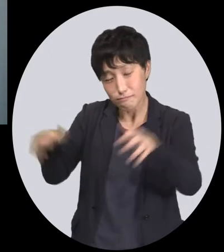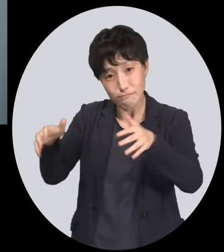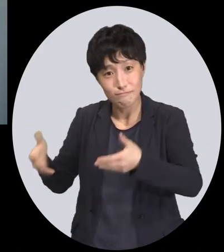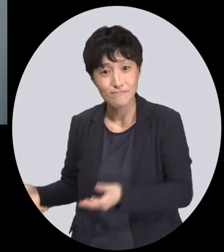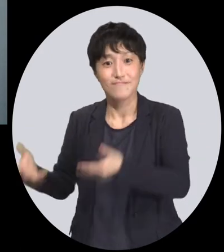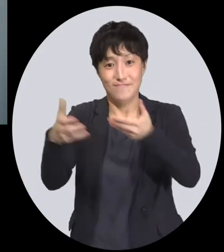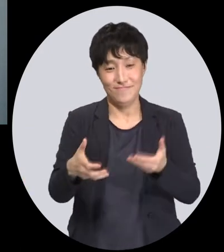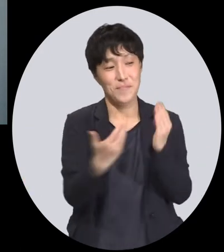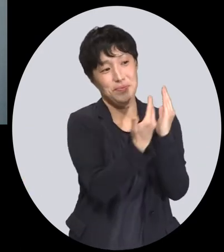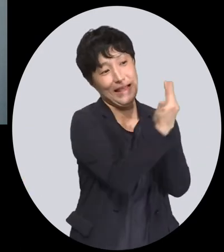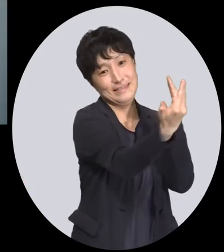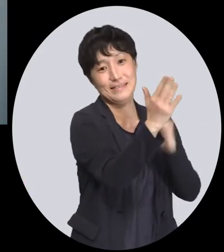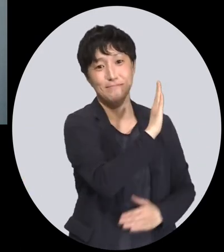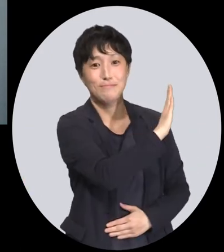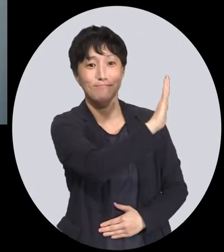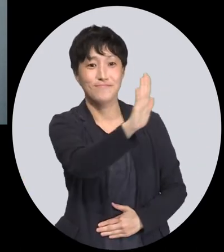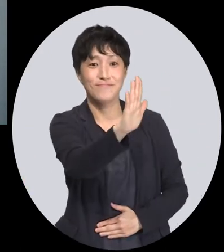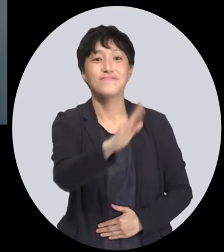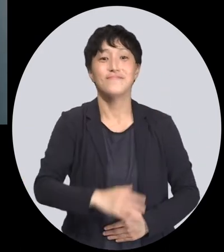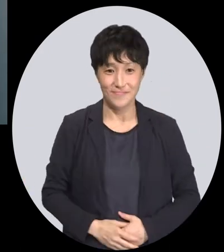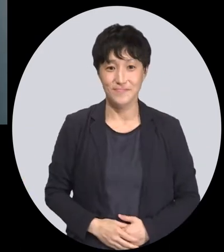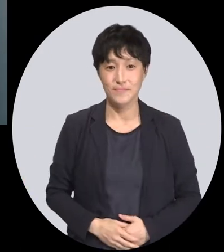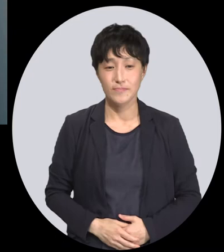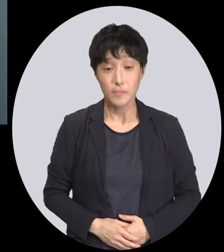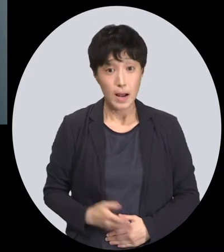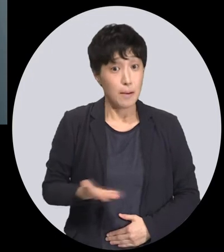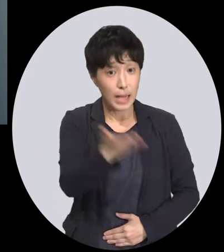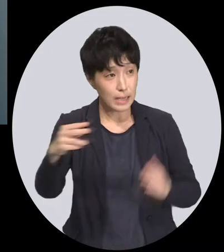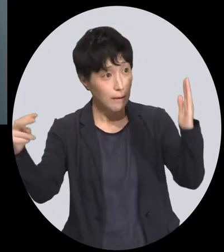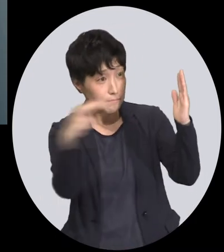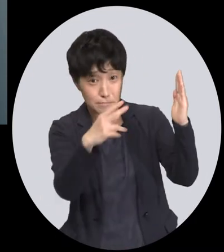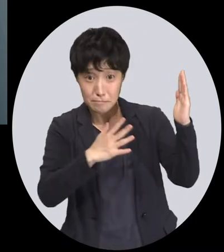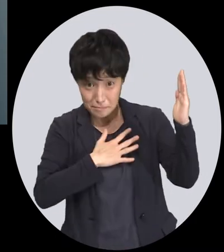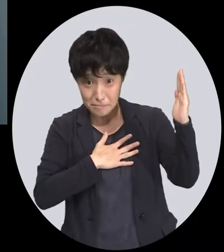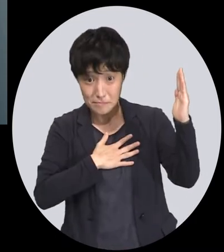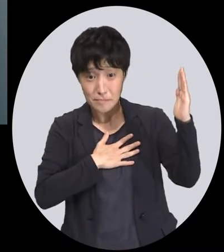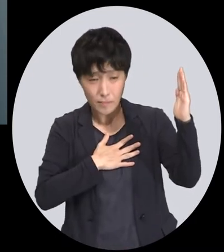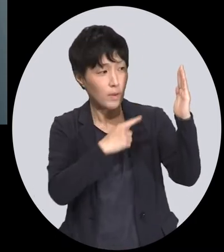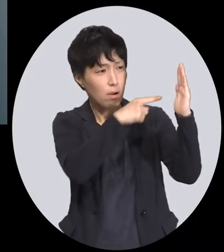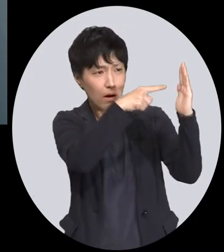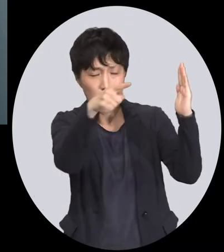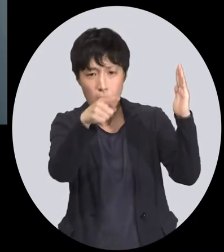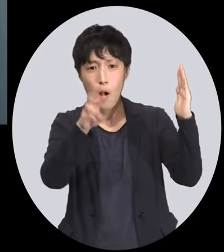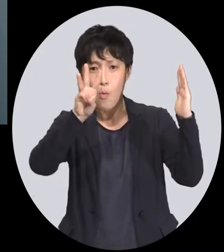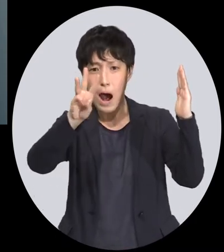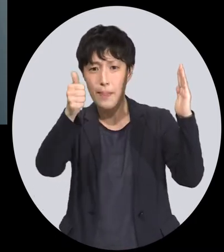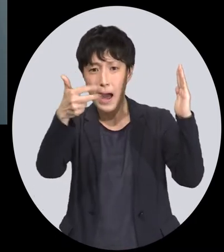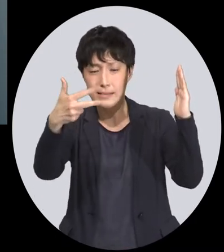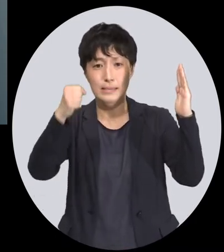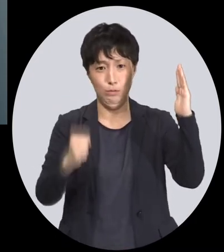色々なこれまで撮りだめたものを展示をしておりますこれ見ていただきます